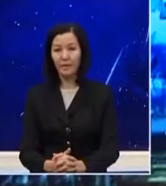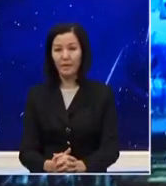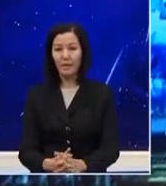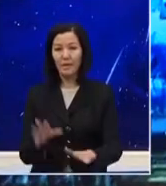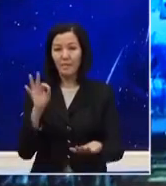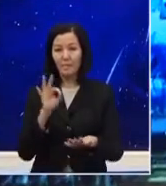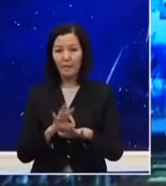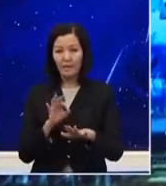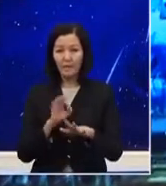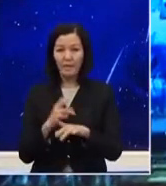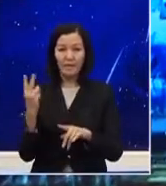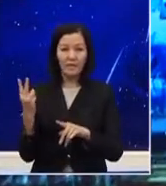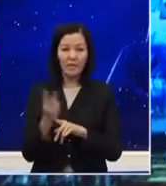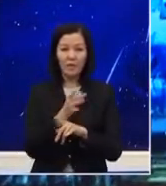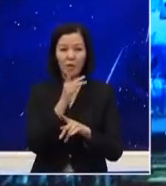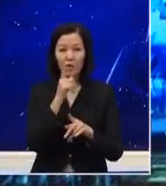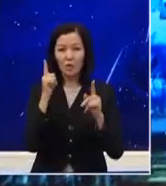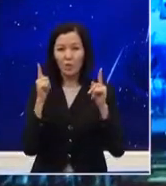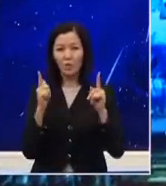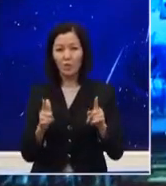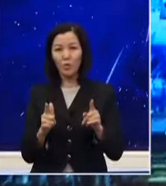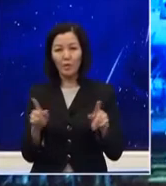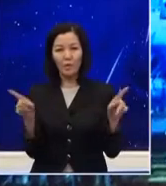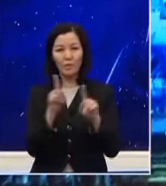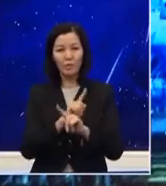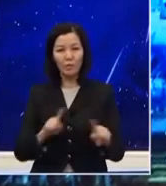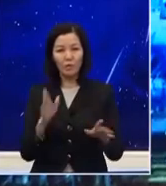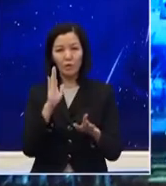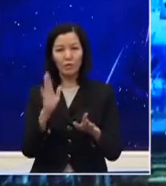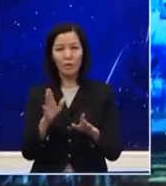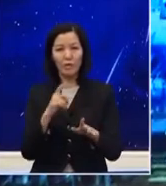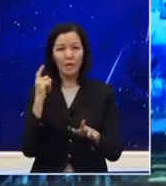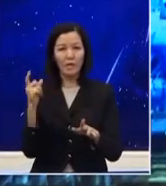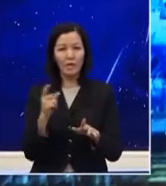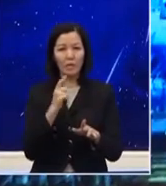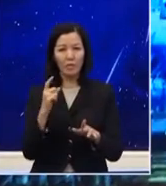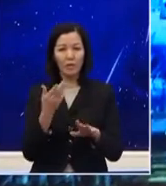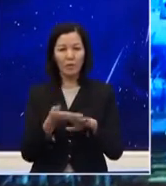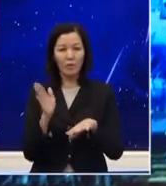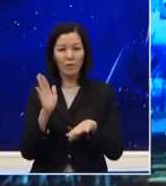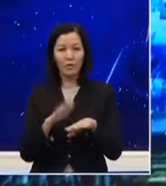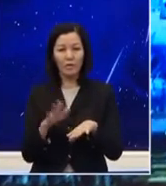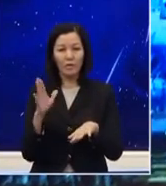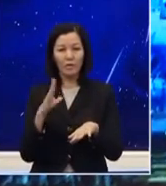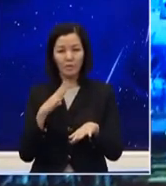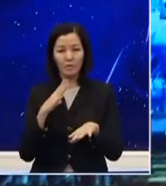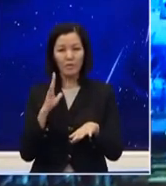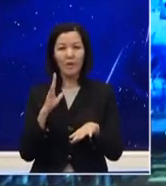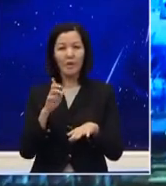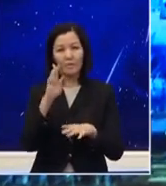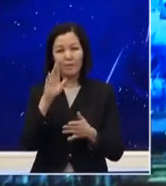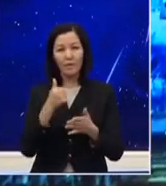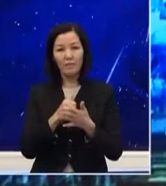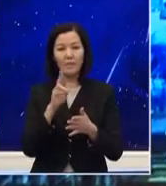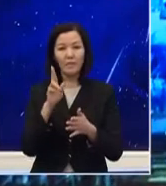Пандемияның екінші толқыны көптеген белгілері бойынша өзгеше болмақ және ел экономикасы үшін күрделі кезеңде өтпек. Мемлекет басшысы